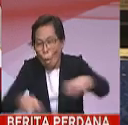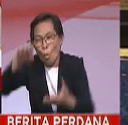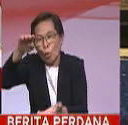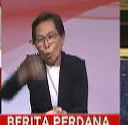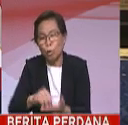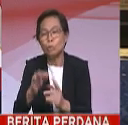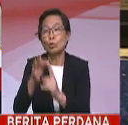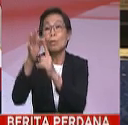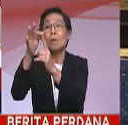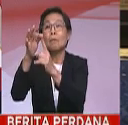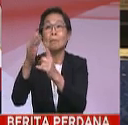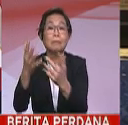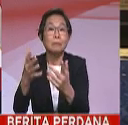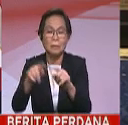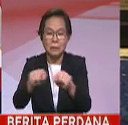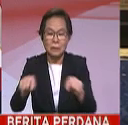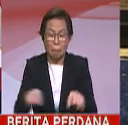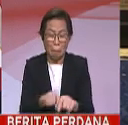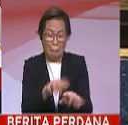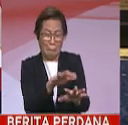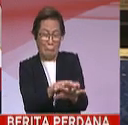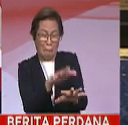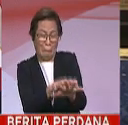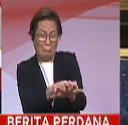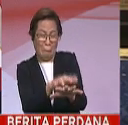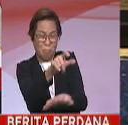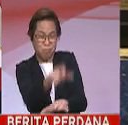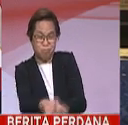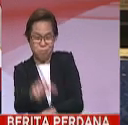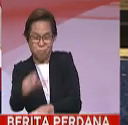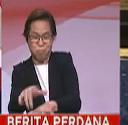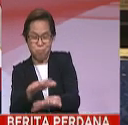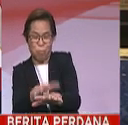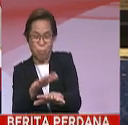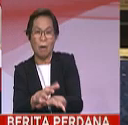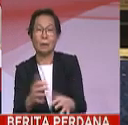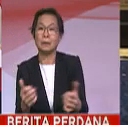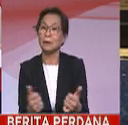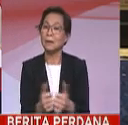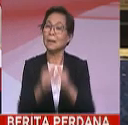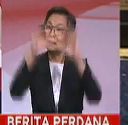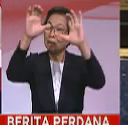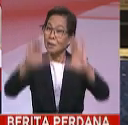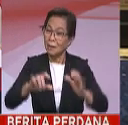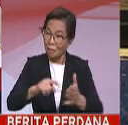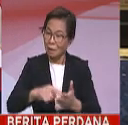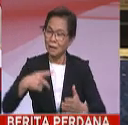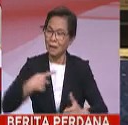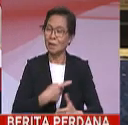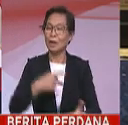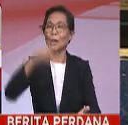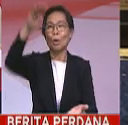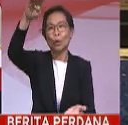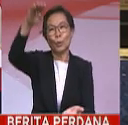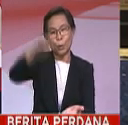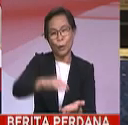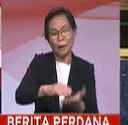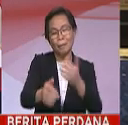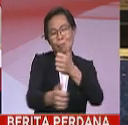di kawasan yang berkepadatan tinggi. Hanya dengan langkah ini kita dapat mengurangkan